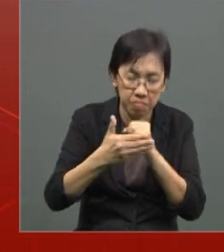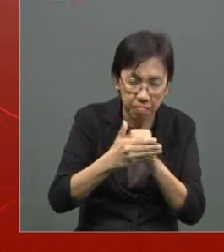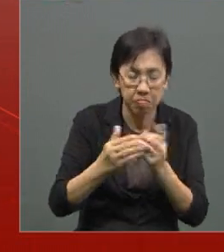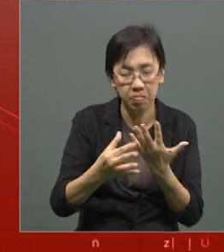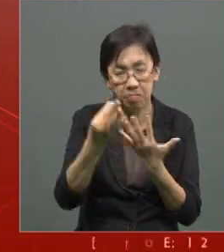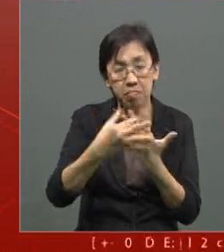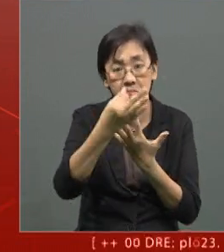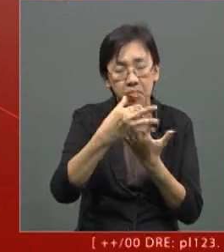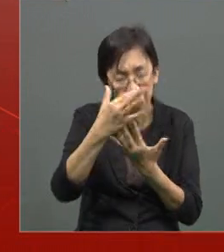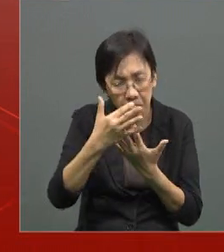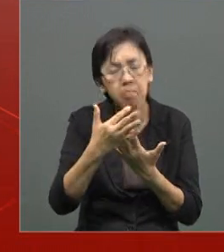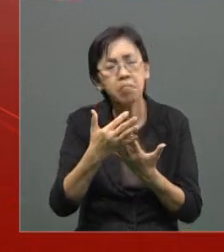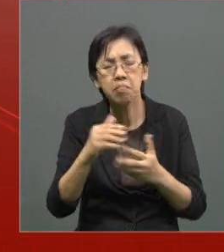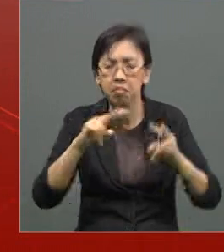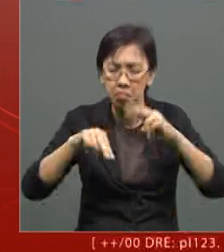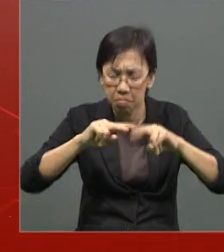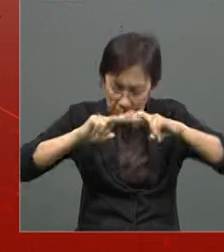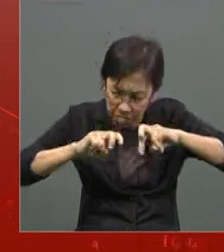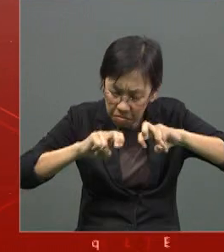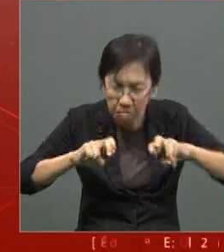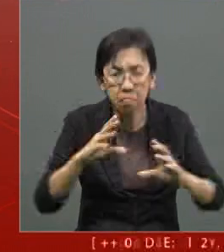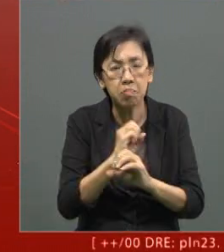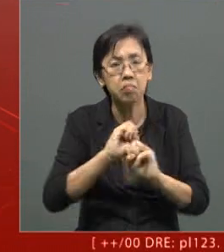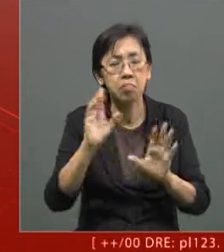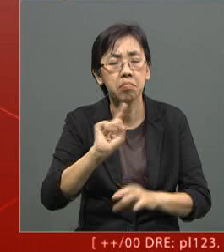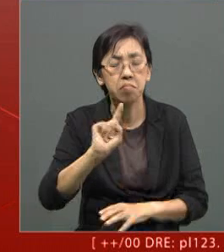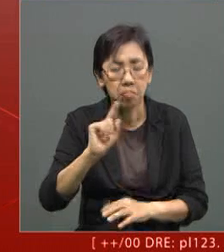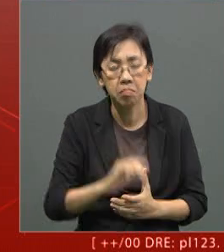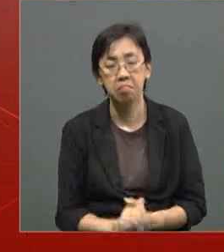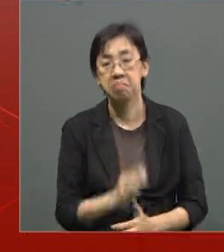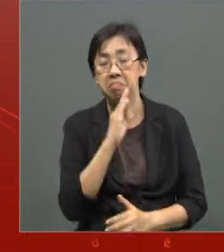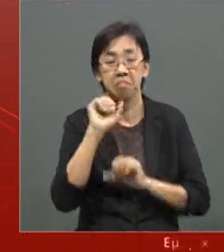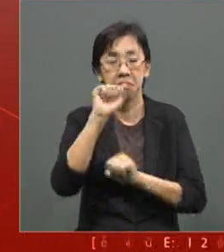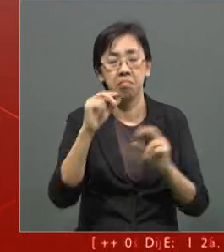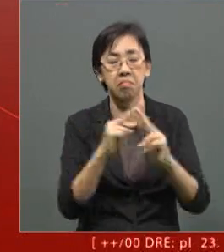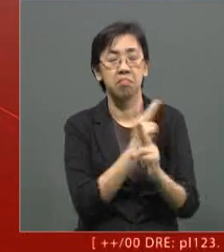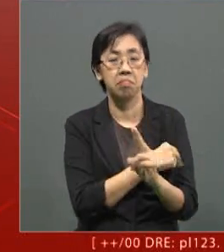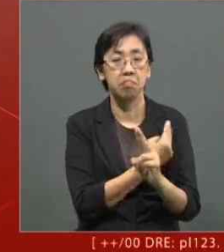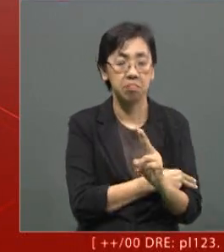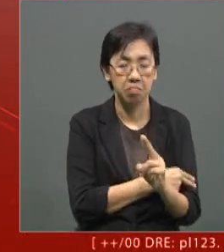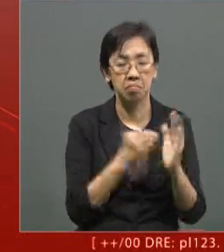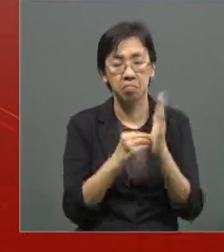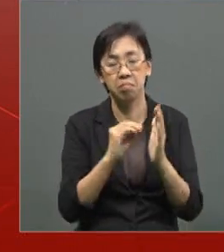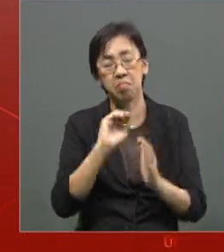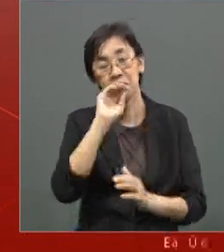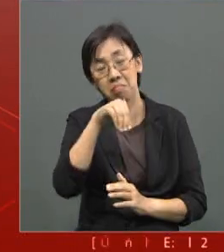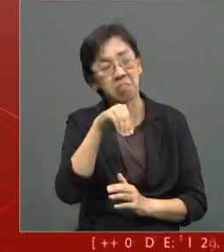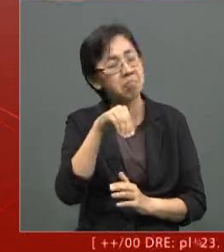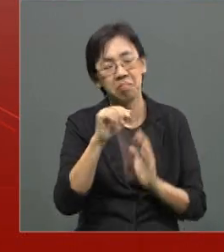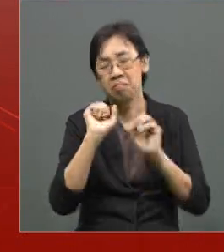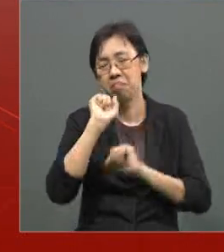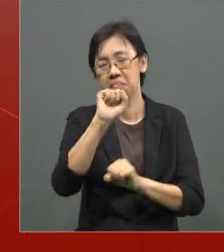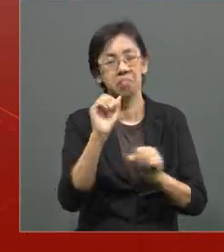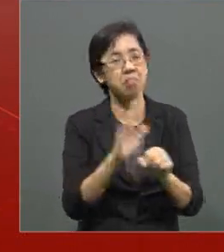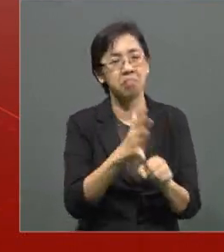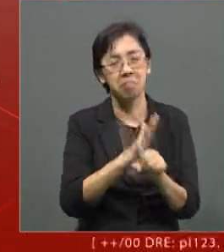ที่กรุงเทพมหานครผลการศึกษาเขาชี้ออกมาเลยครับว่าลำพังแค่ประกาศกระทรวงสาธารณสุขกับของกทมเนี่ยไม่พอเลยที่จะ